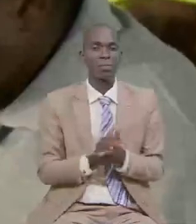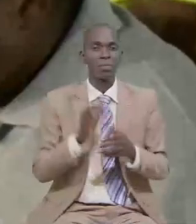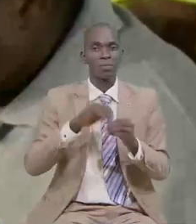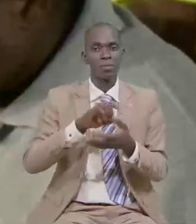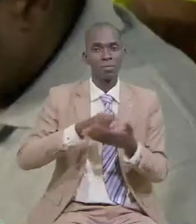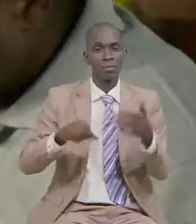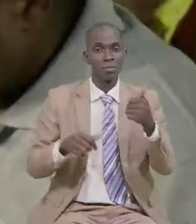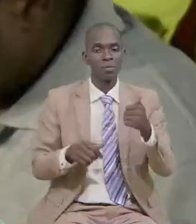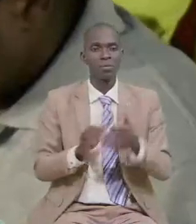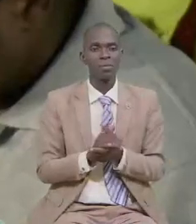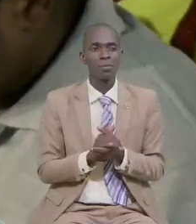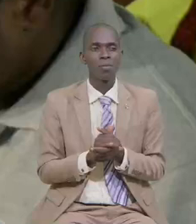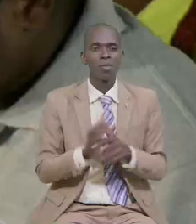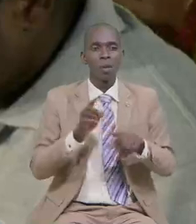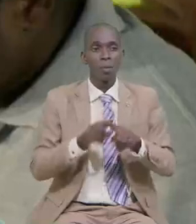verset 10.